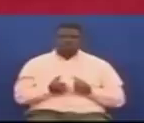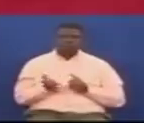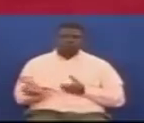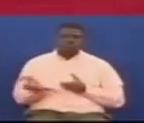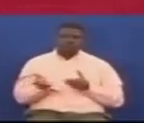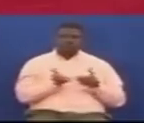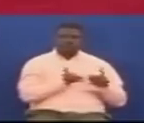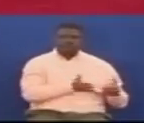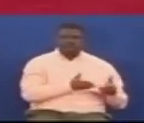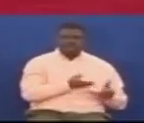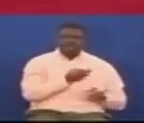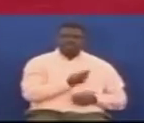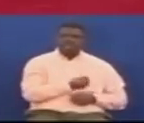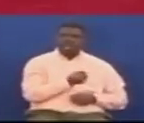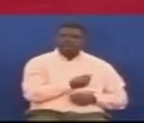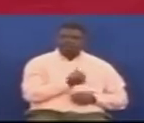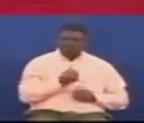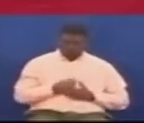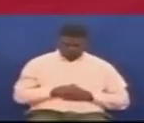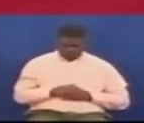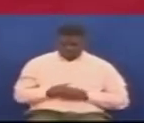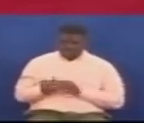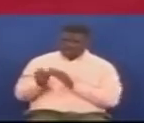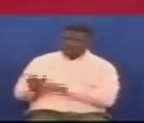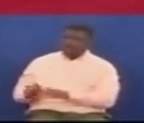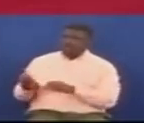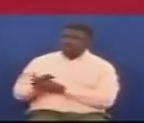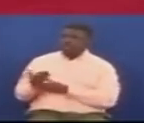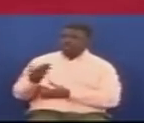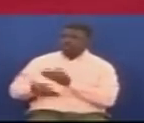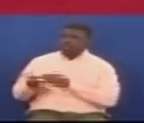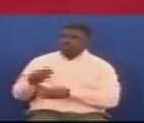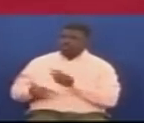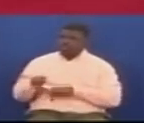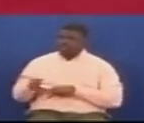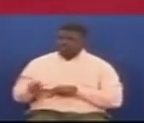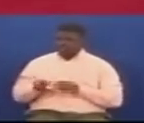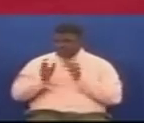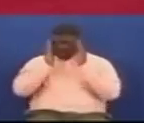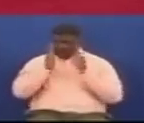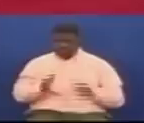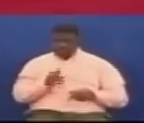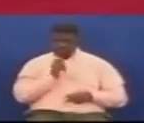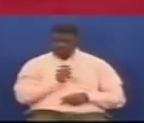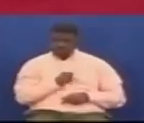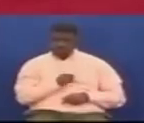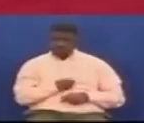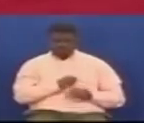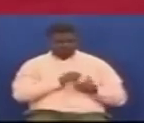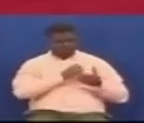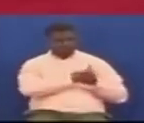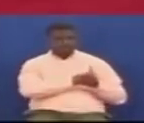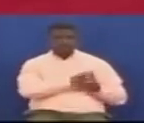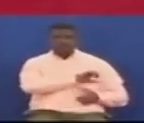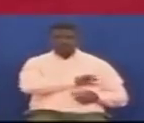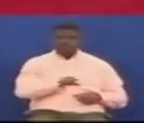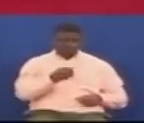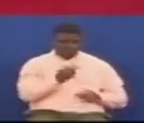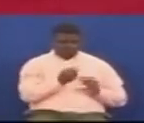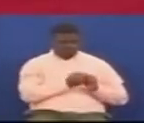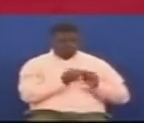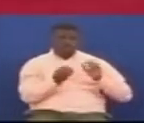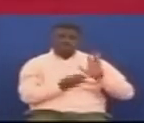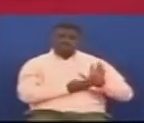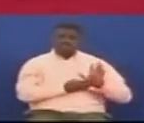sarafu amana katika benki za biashara. Mheshimiwa Spika, hadi Aprili 2019